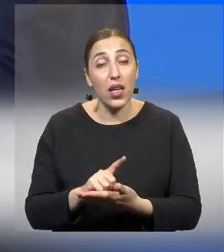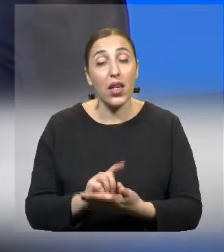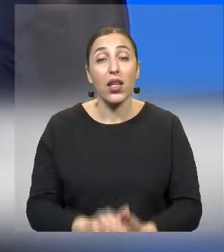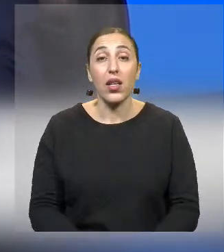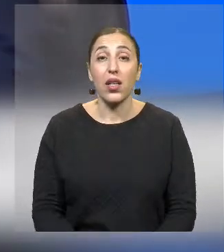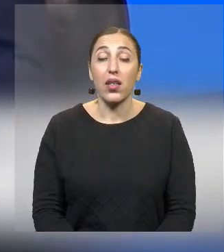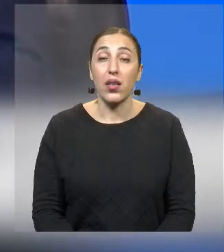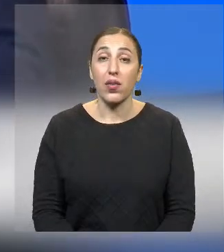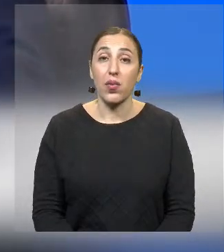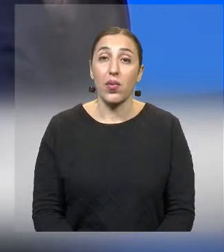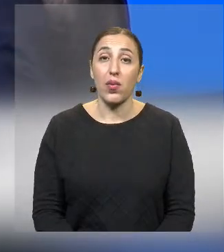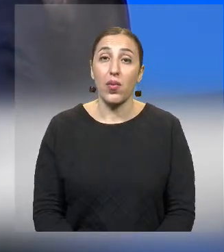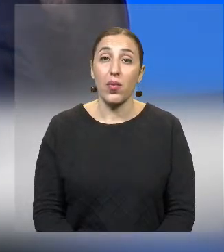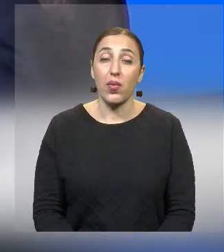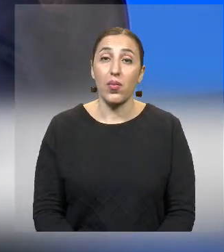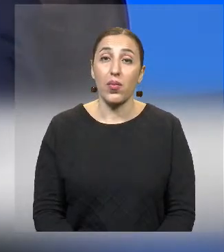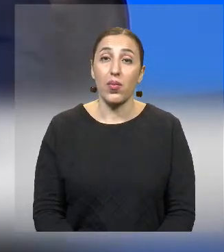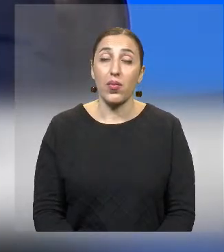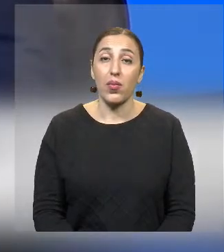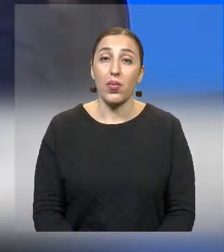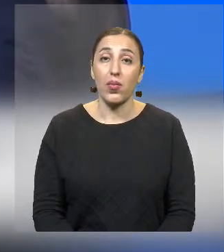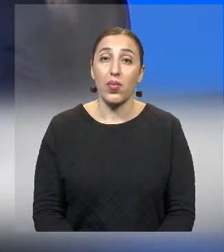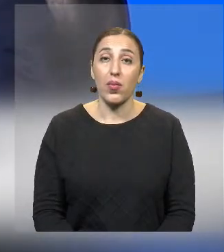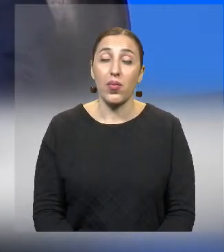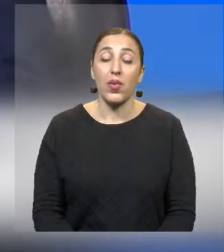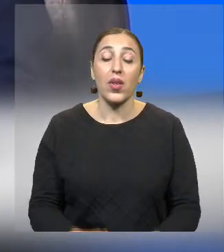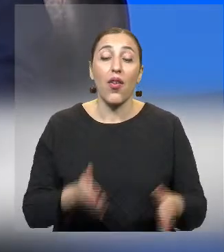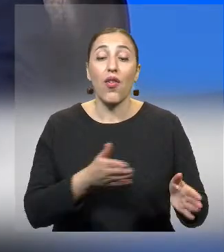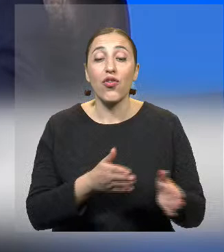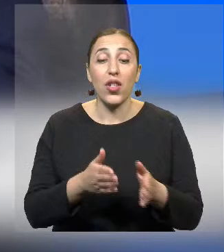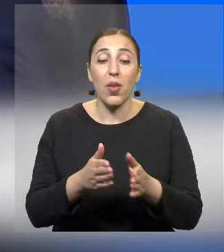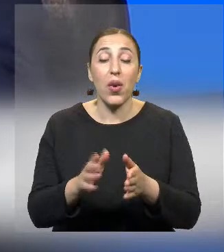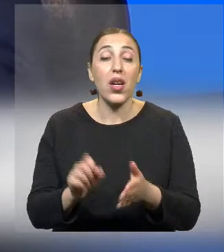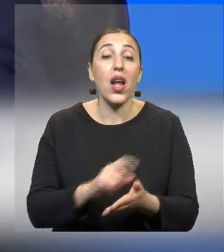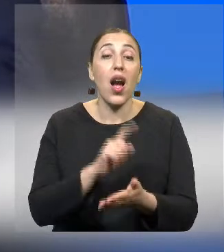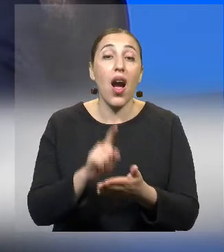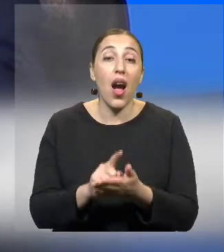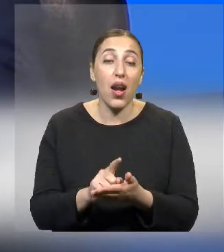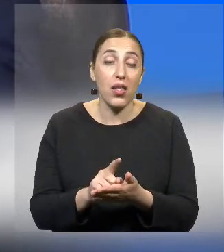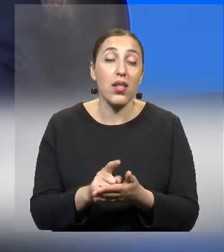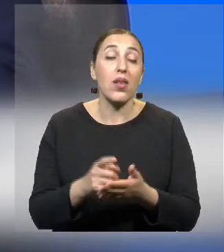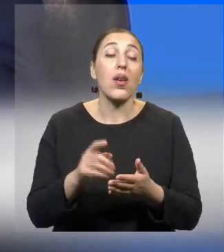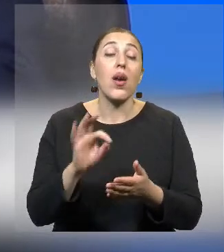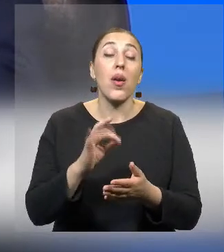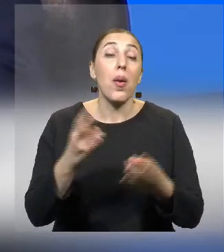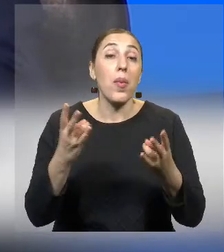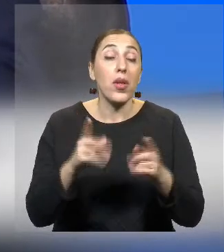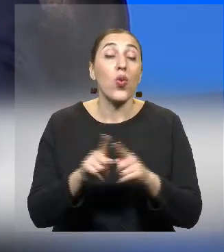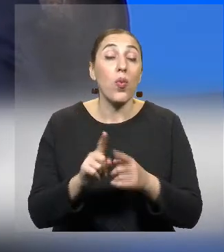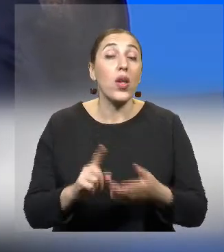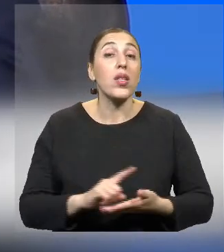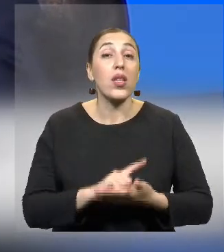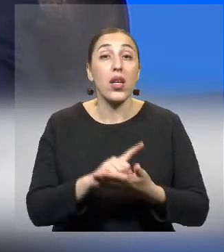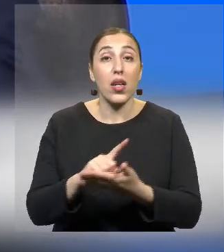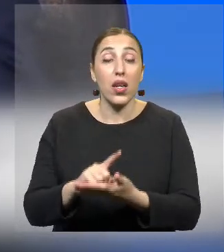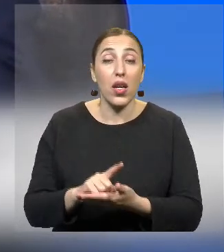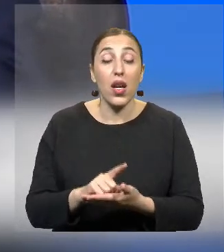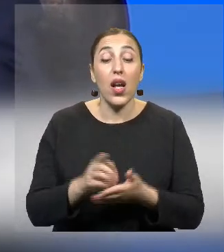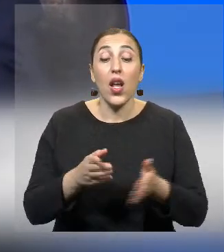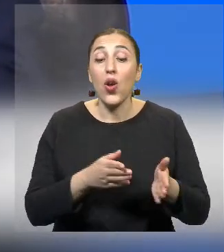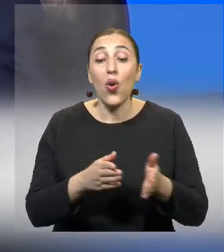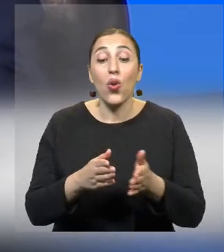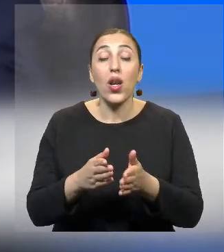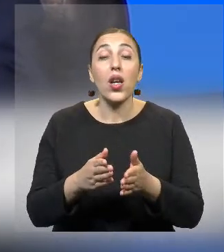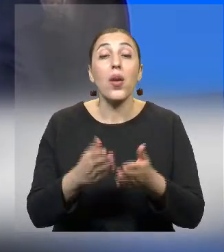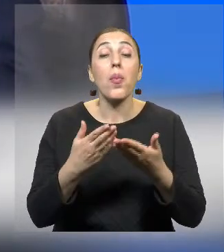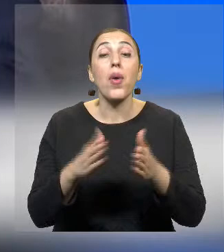Եմյուսը հայտքան երկար բանակցված կոմունիկացյաների հարձներ, որ կոմունիկացյաները պետք էև կարող են բացվել կոմերի